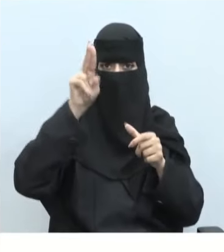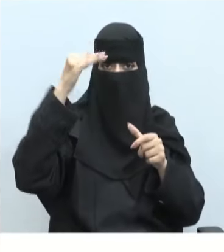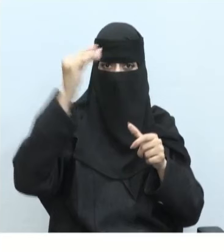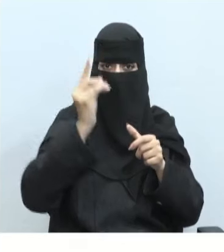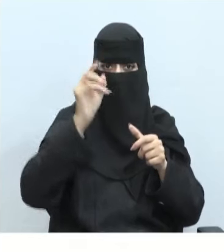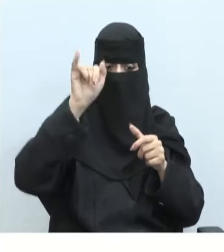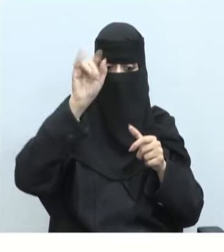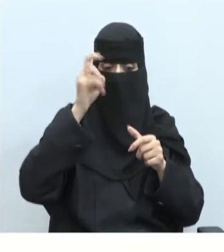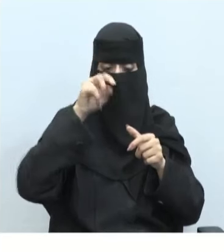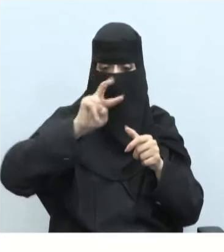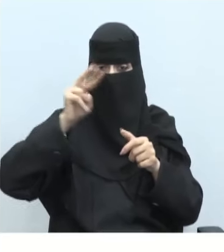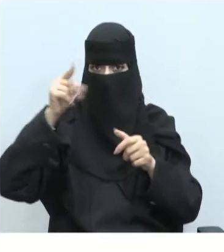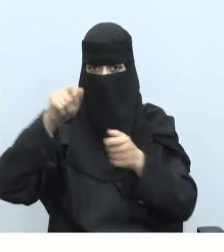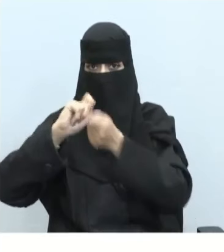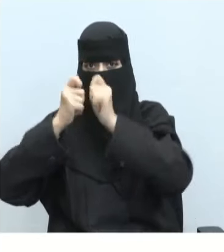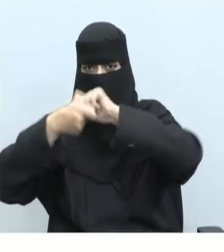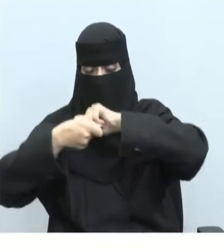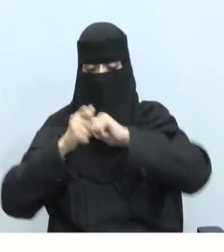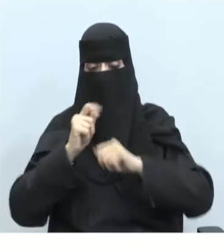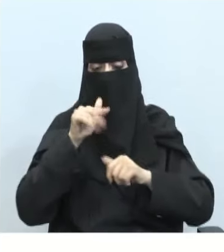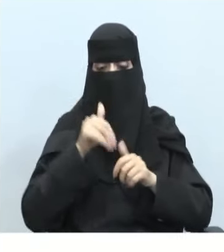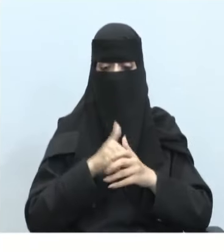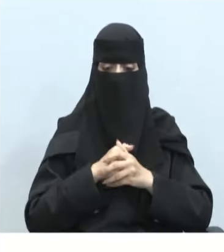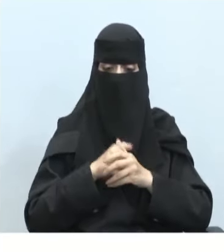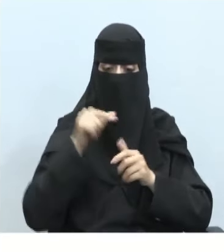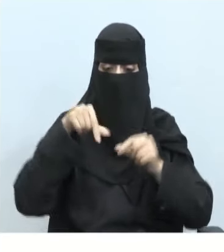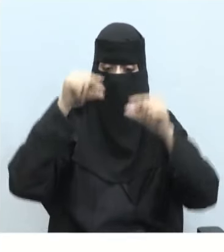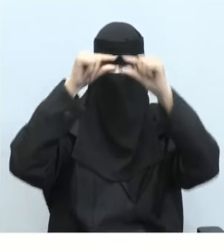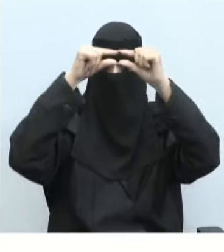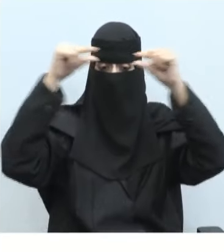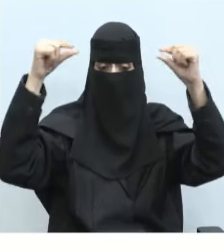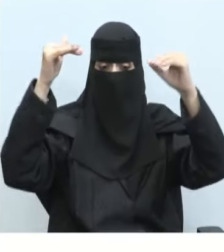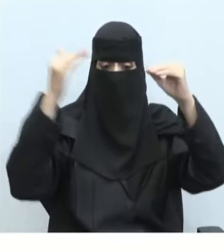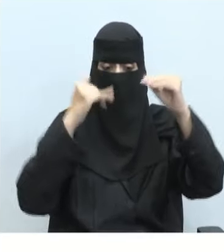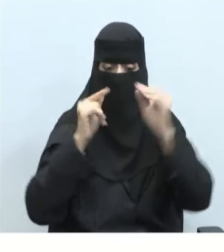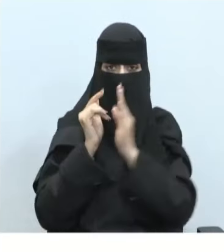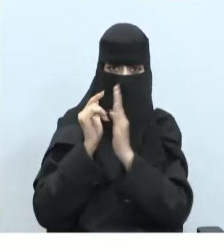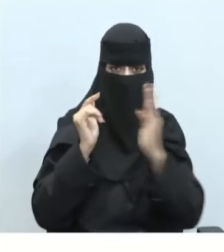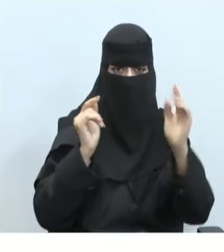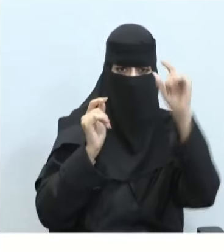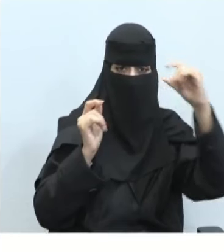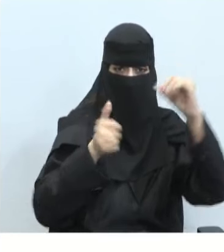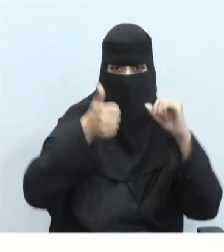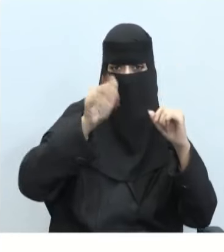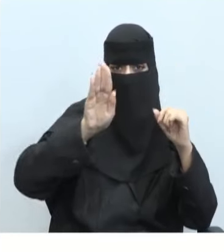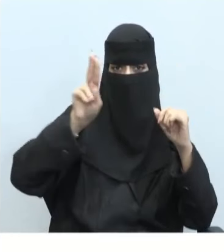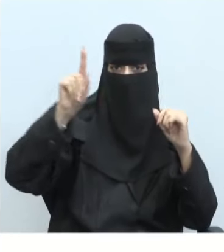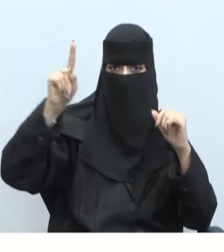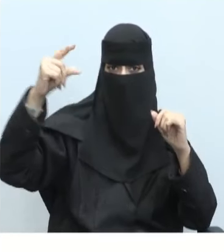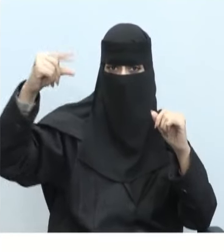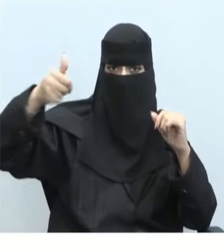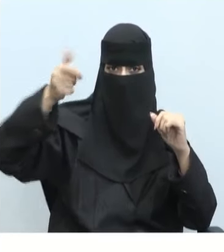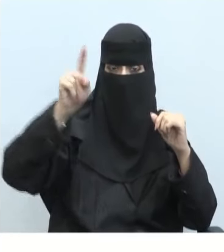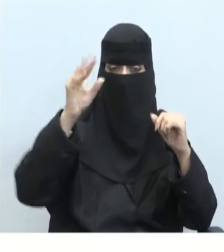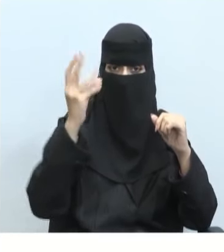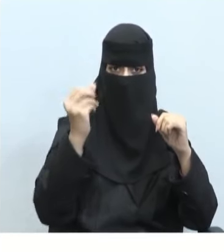تحرير اضغط على استبدال اذا من تبويب الشريط الرئيسي اضغط على استبدال كما يشير اليه السهم